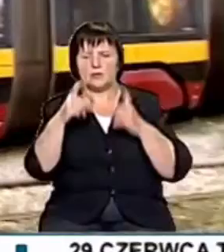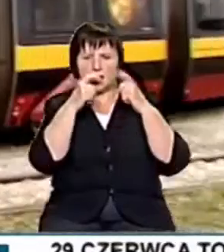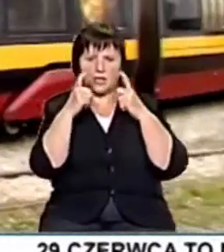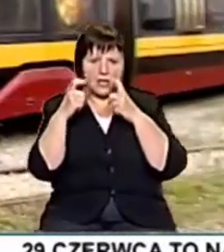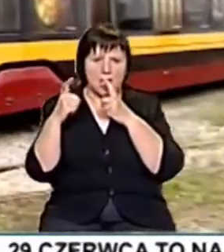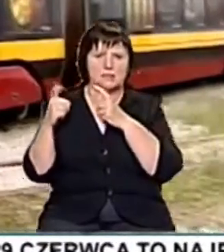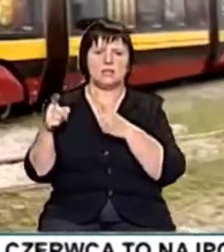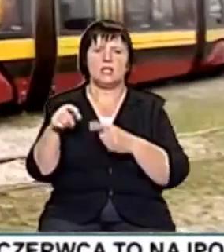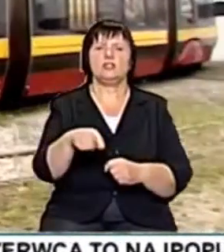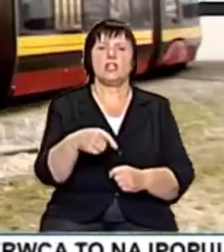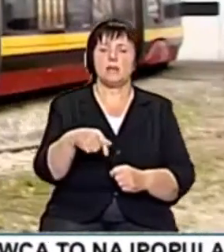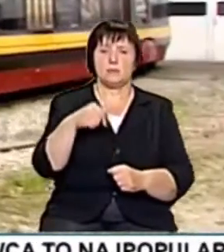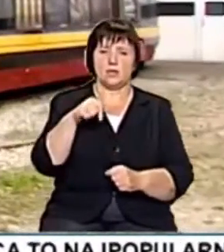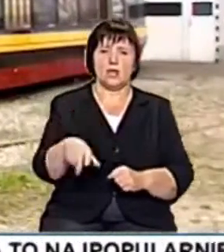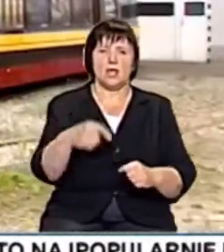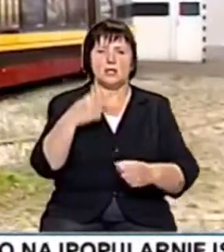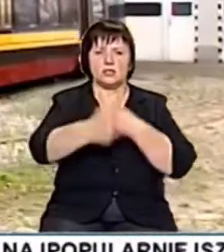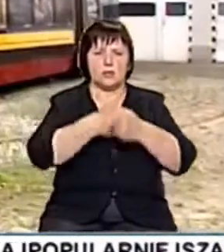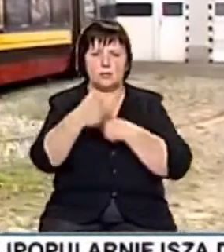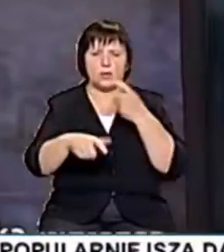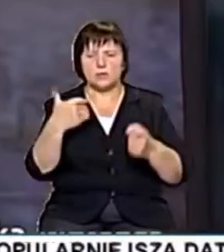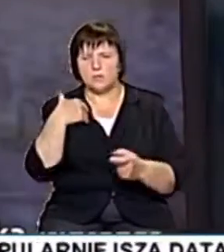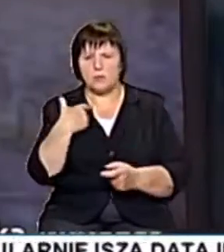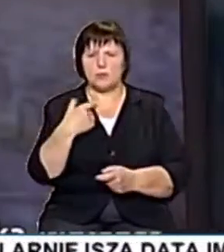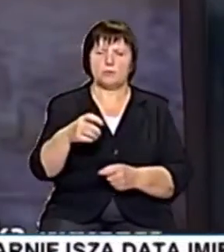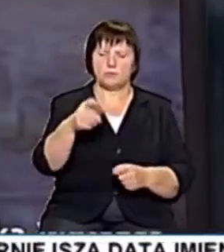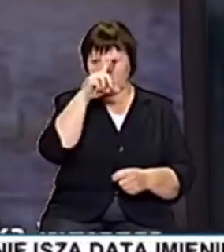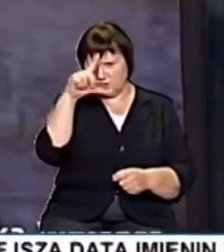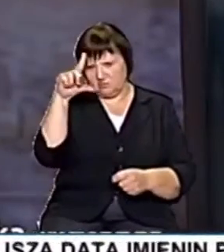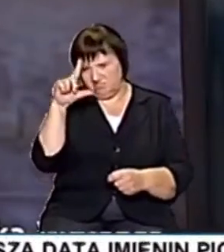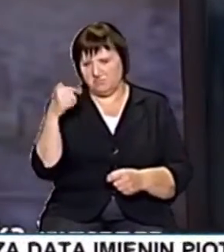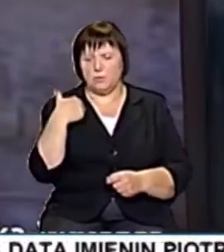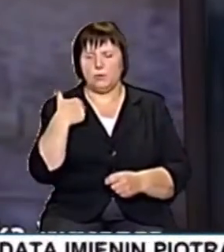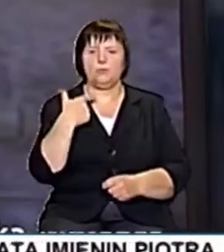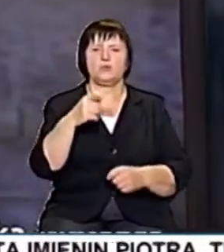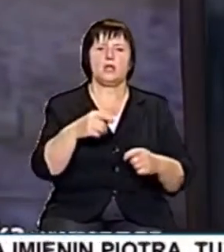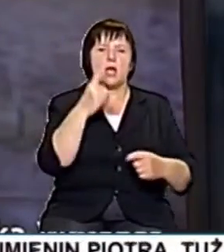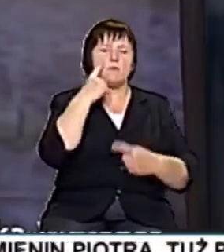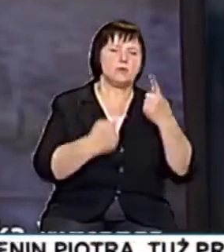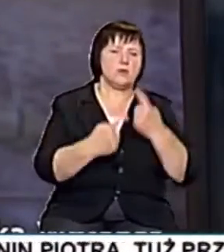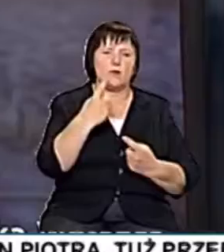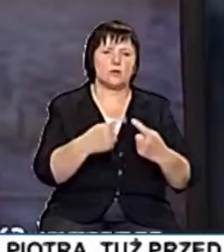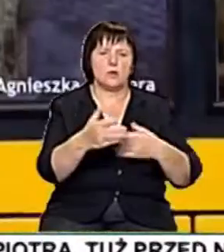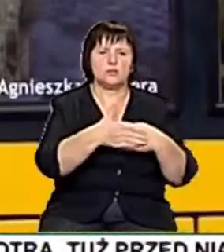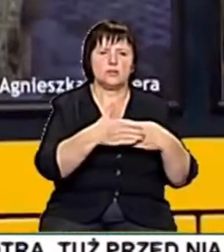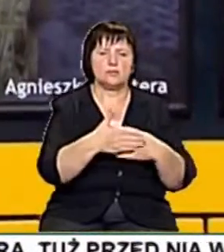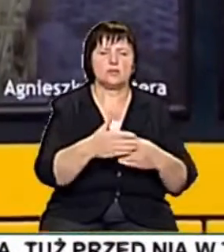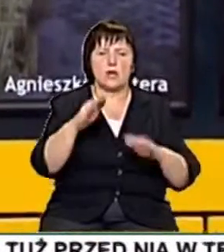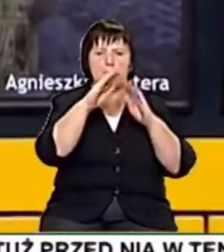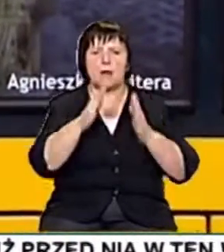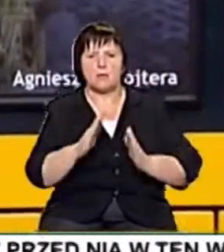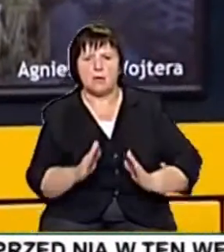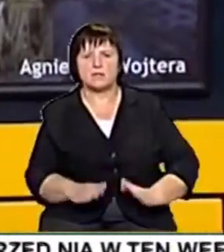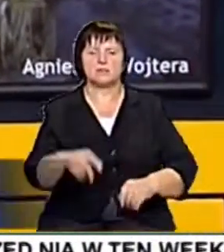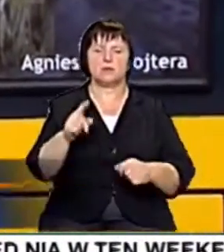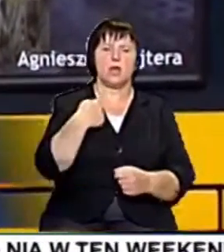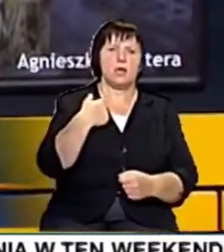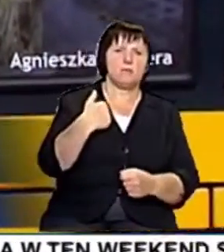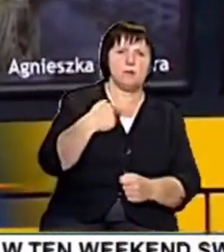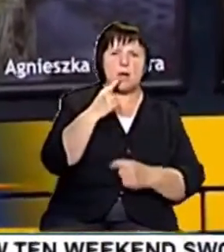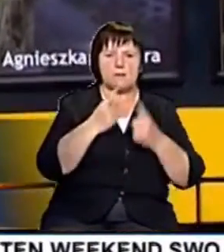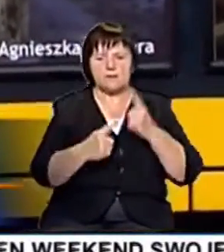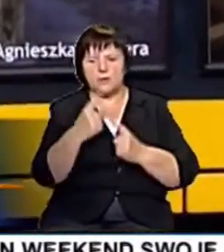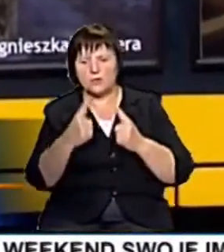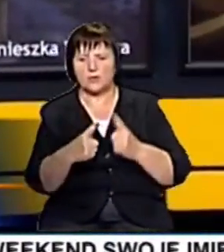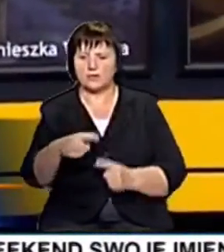Łodzi. Fotografie w większości zostały zrobione przez amatorów. To zdjęcie wykonano w ogrodzie przy Pałacu Poznańskiego. Byłam w ogrodzie i akurat